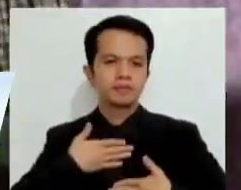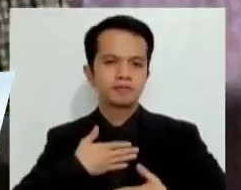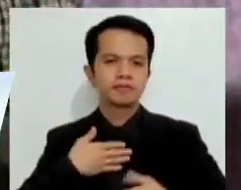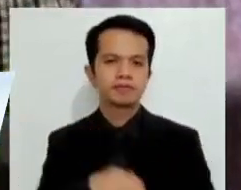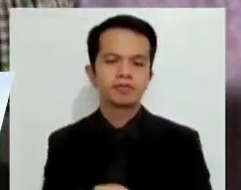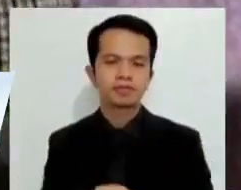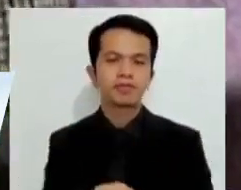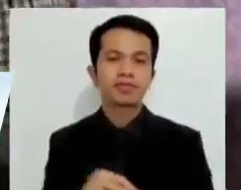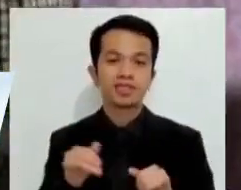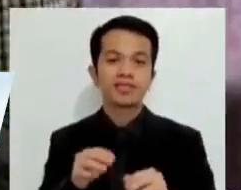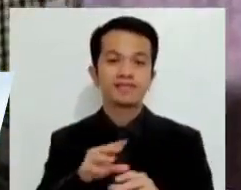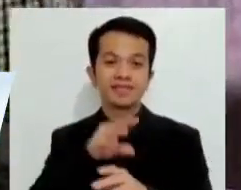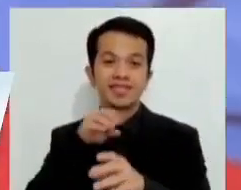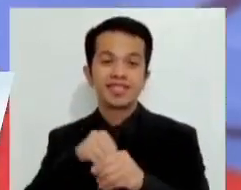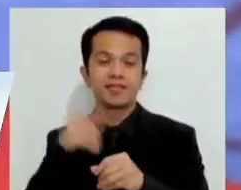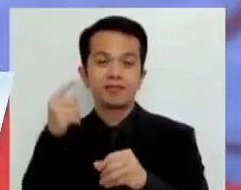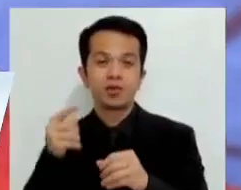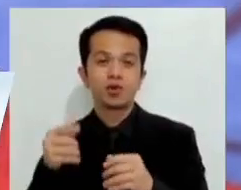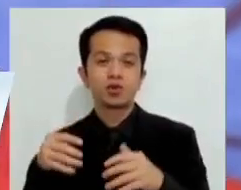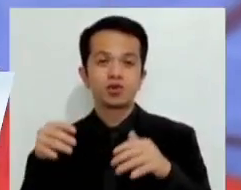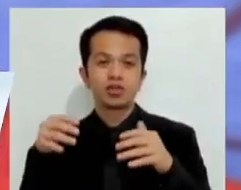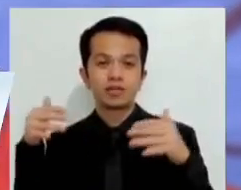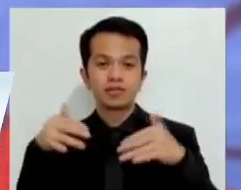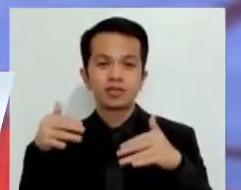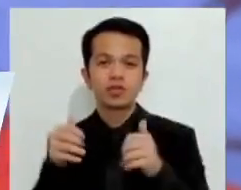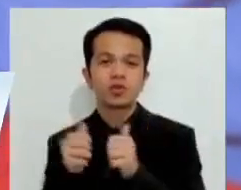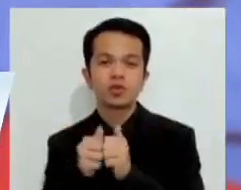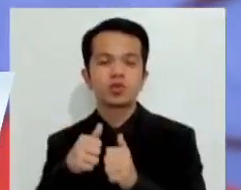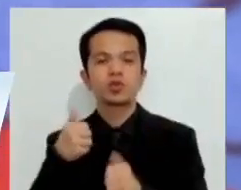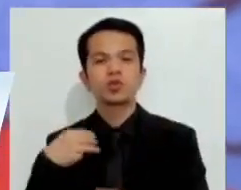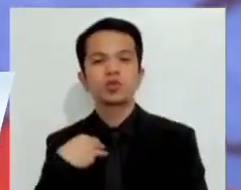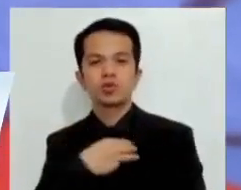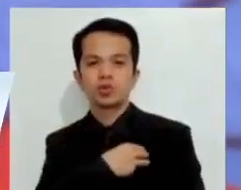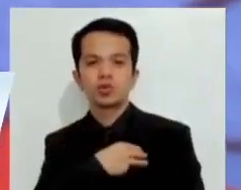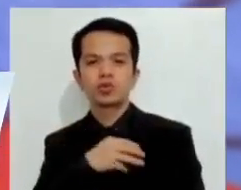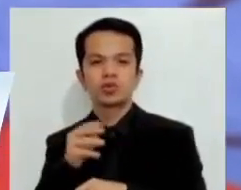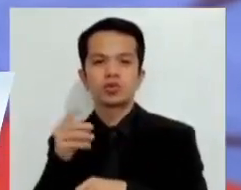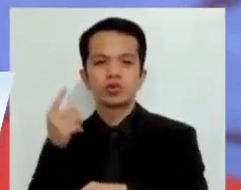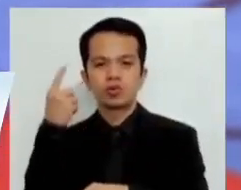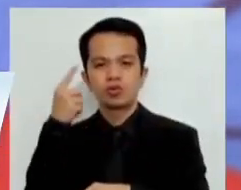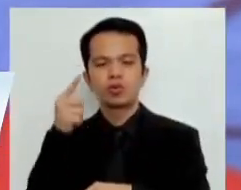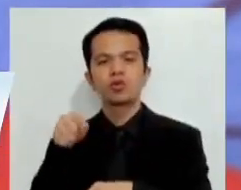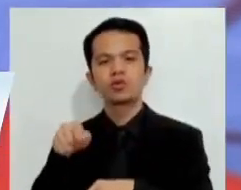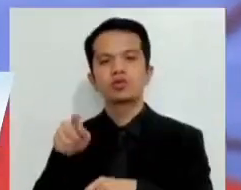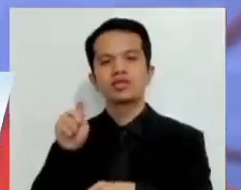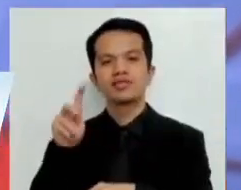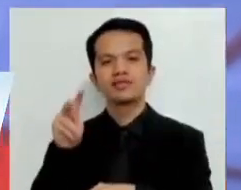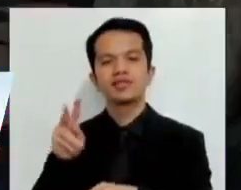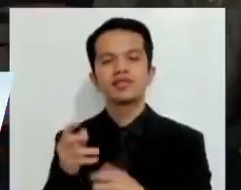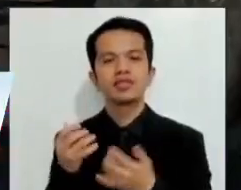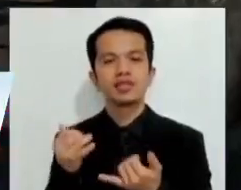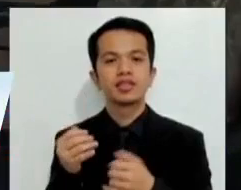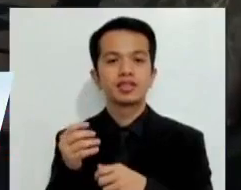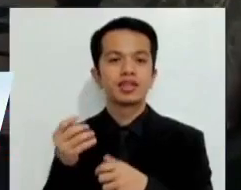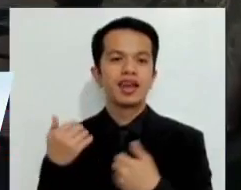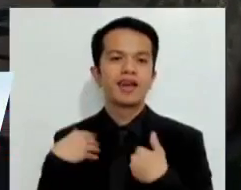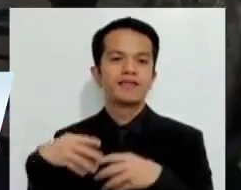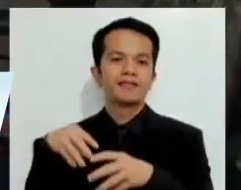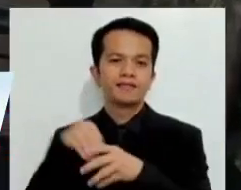iba pang cast members ng serye. Naroon din si GMA SVP for Entertainment Group, Lilibet Razonable.